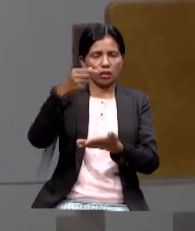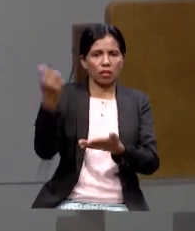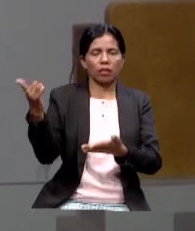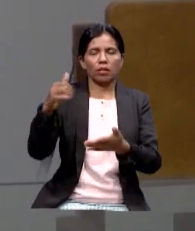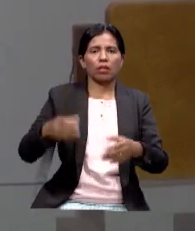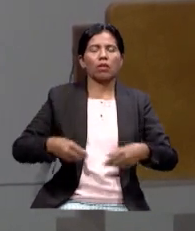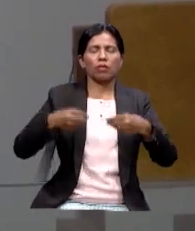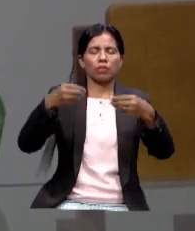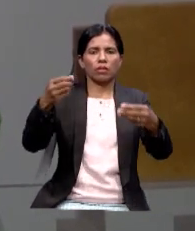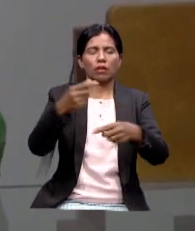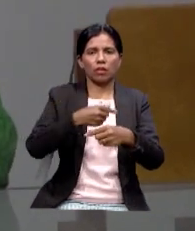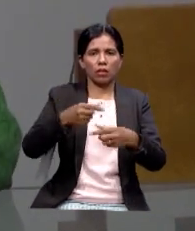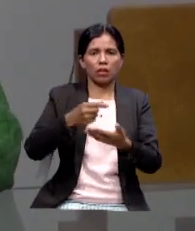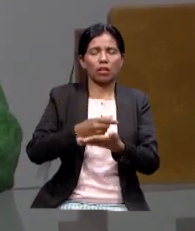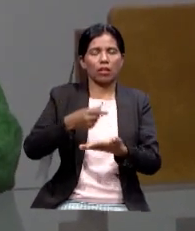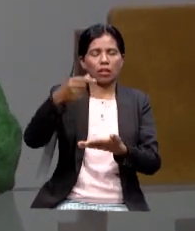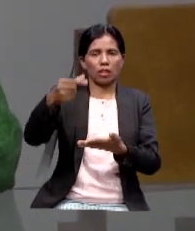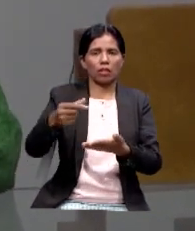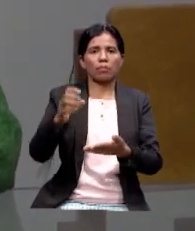gas ba Europa e